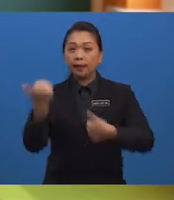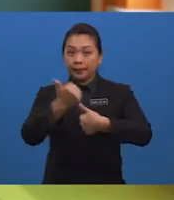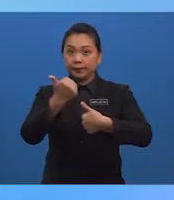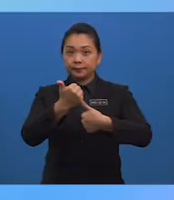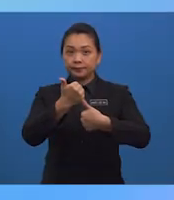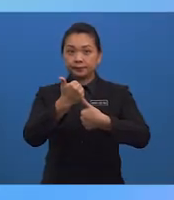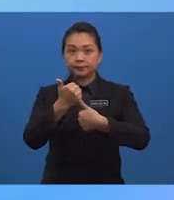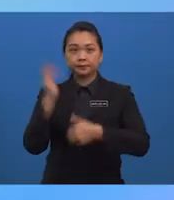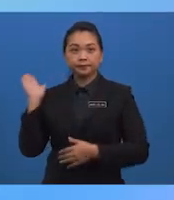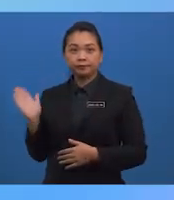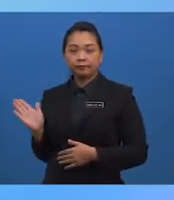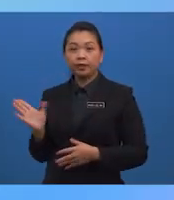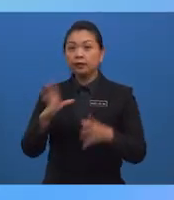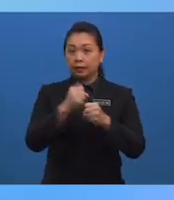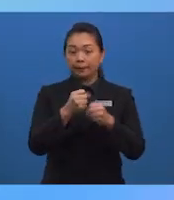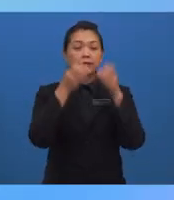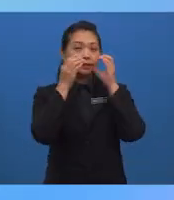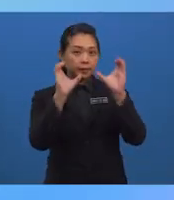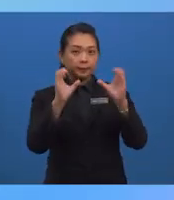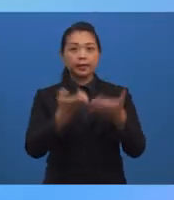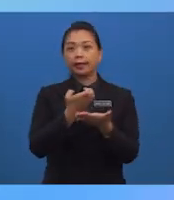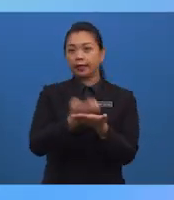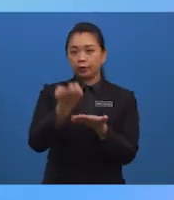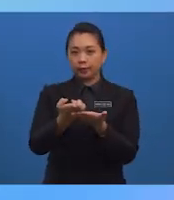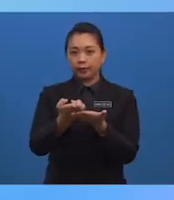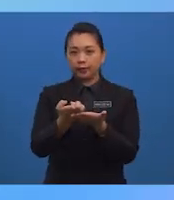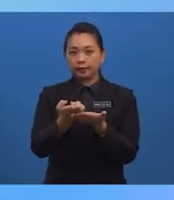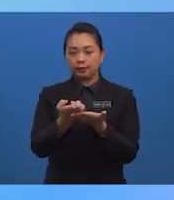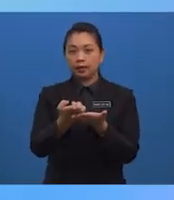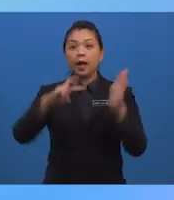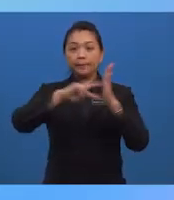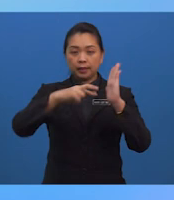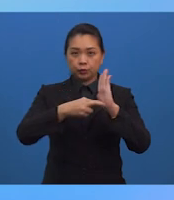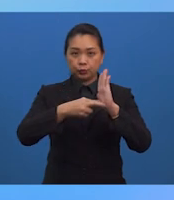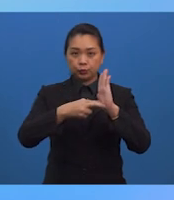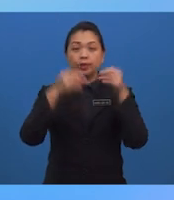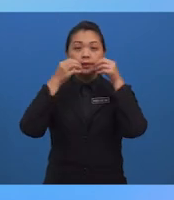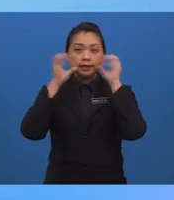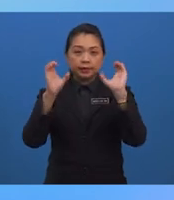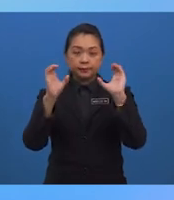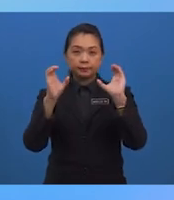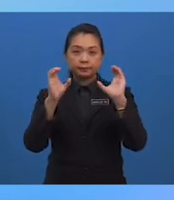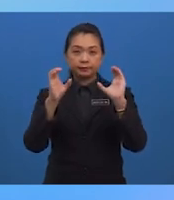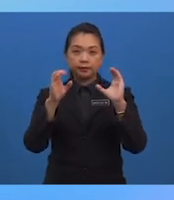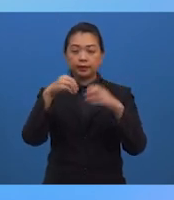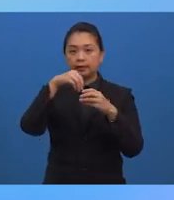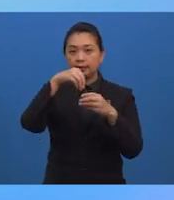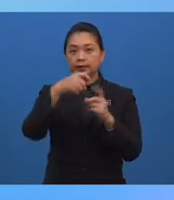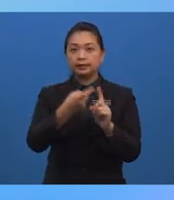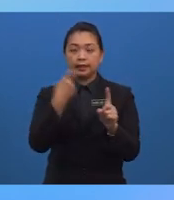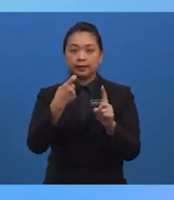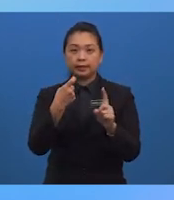pertama adalah mendapat kecekapan ekonomi. Keadaan ini bermaksud kecekapan dari segi ekonomi